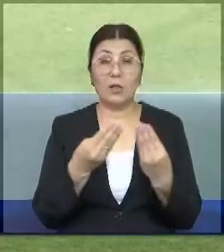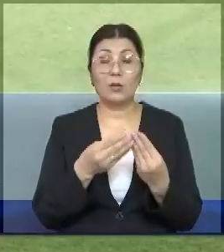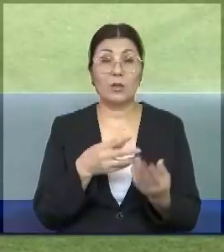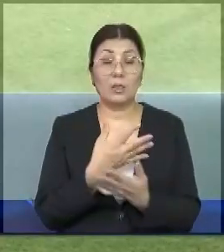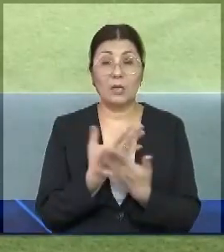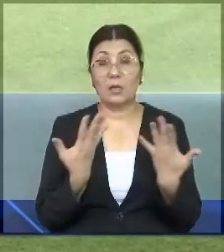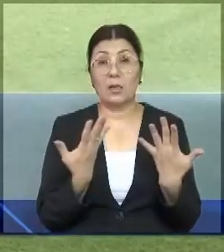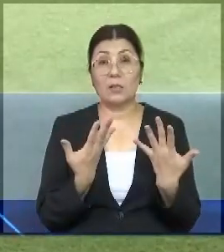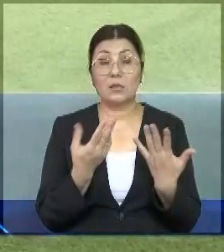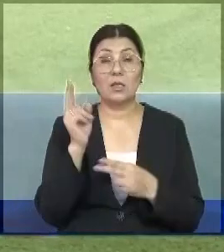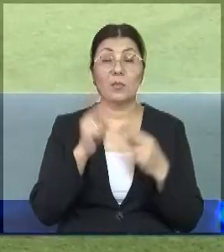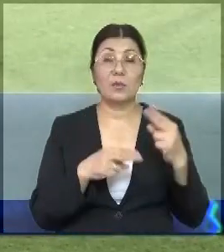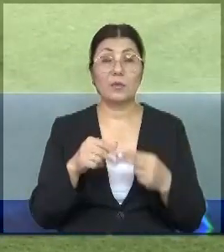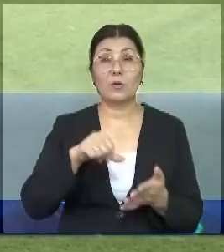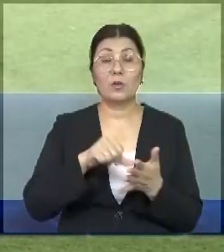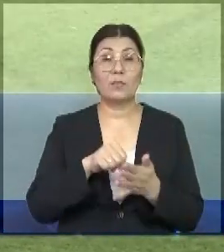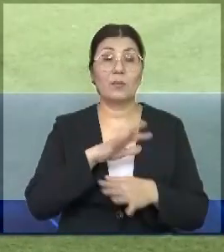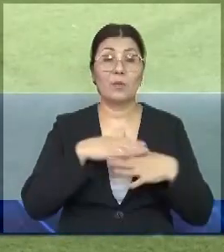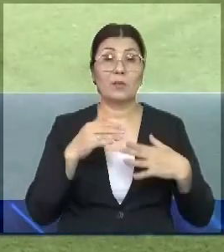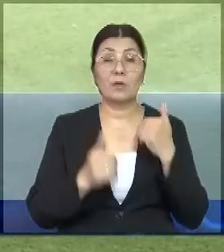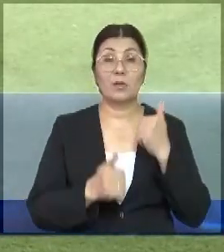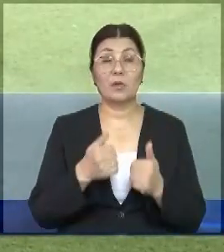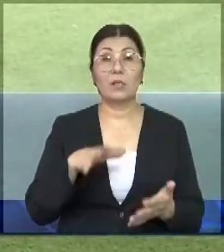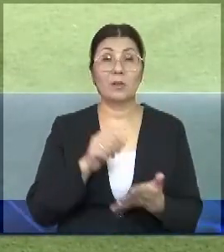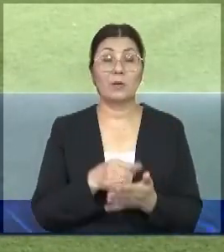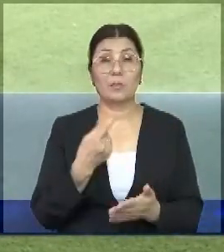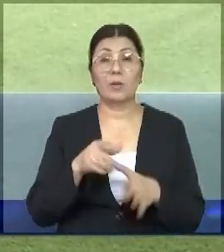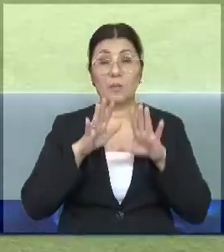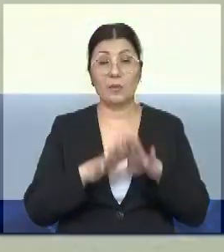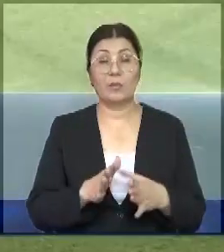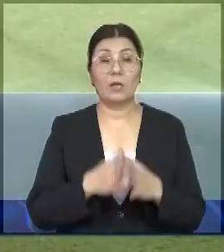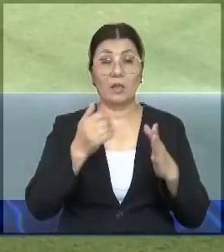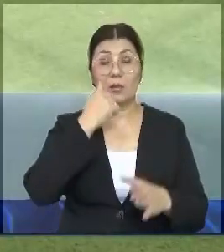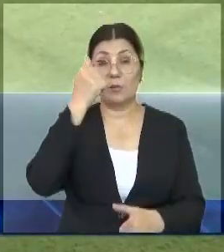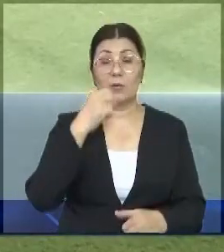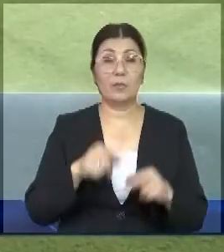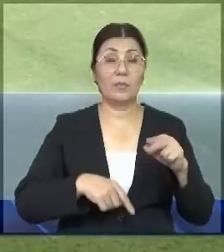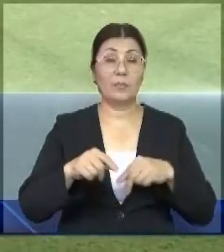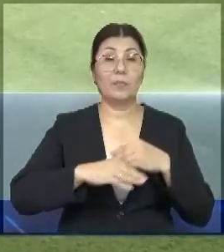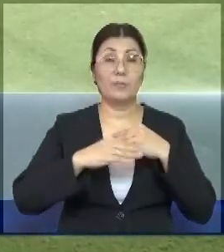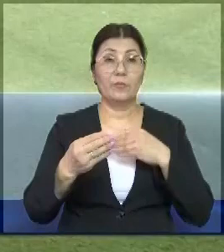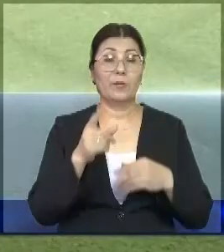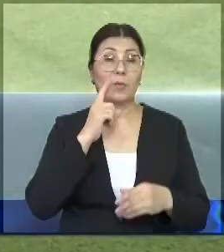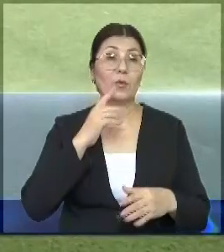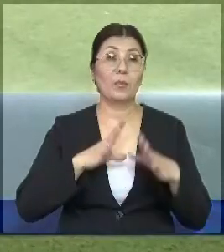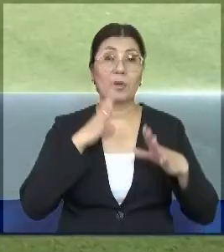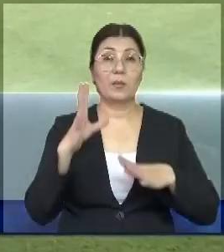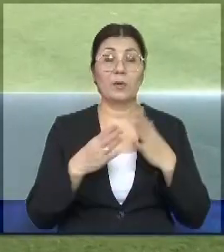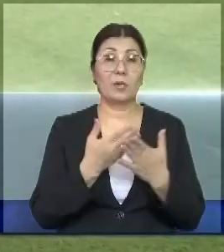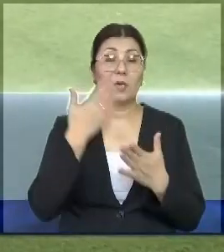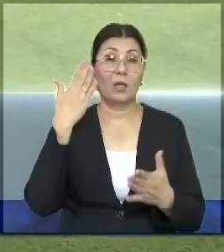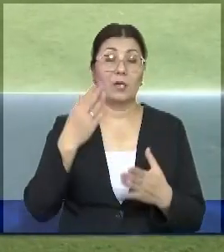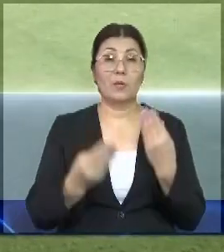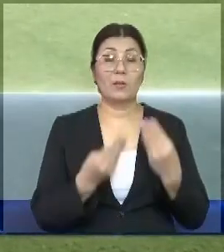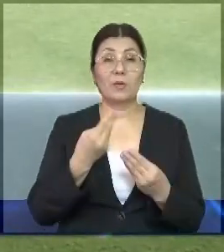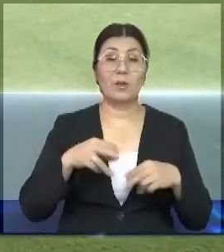поучаствовать в различных соревнованиях где занимали первые места выражаю огромную благодарность за футбольную площадку здесь очень удобно тренироваться раньше мы играли